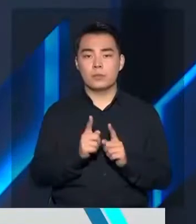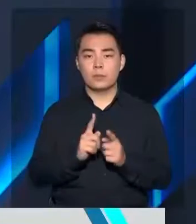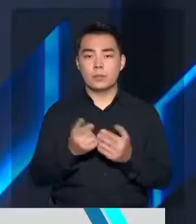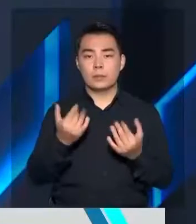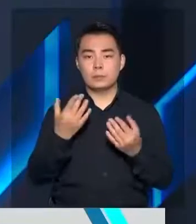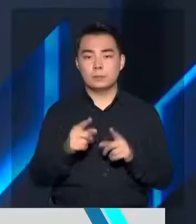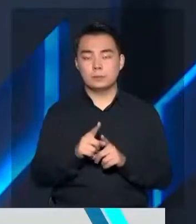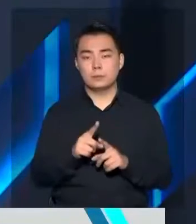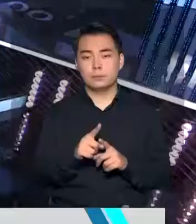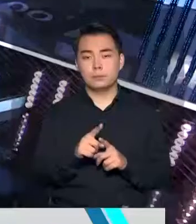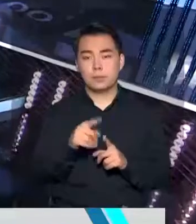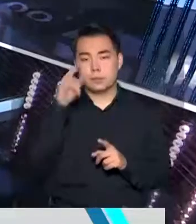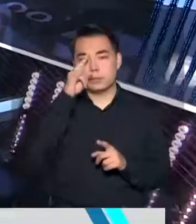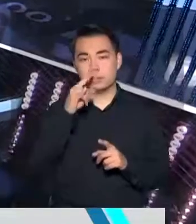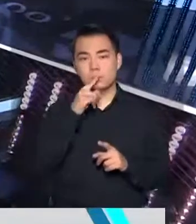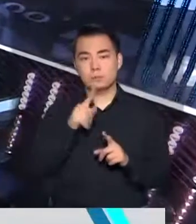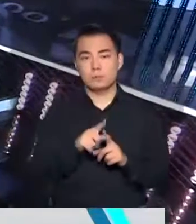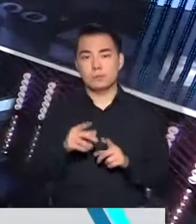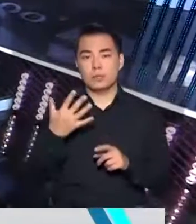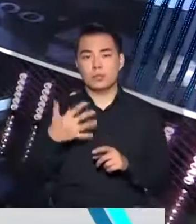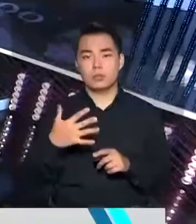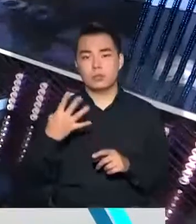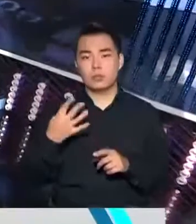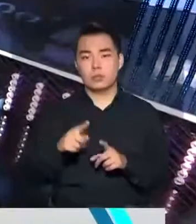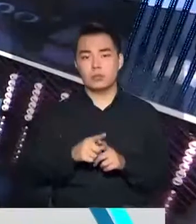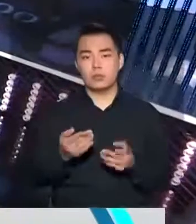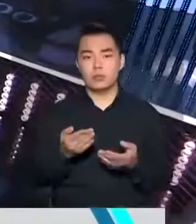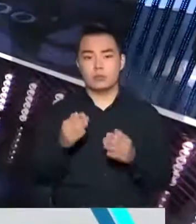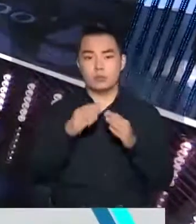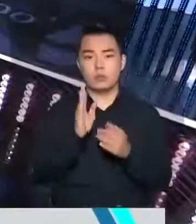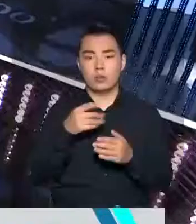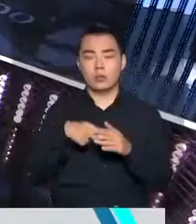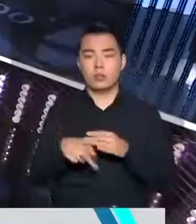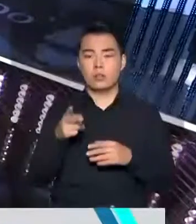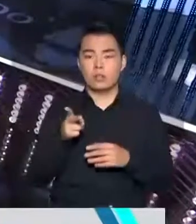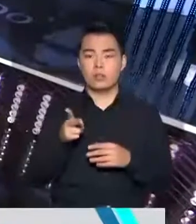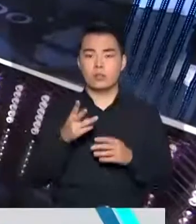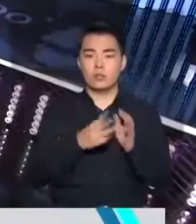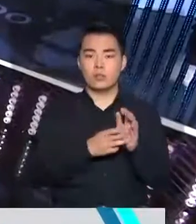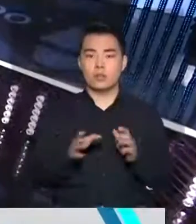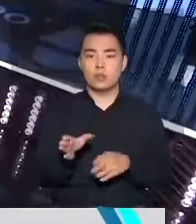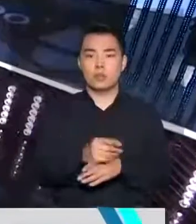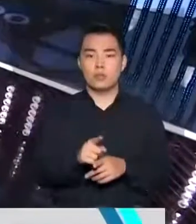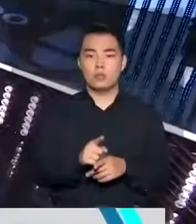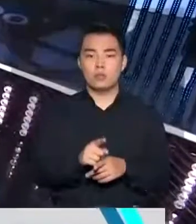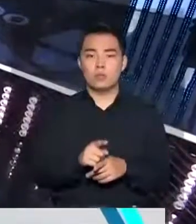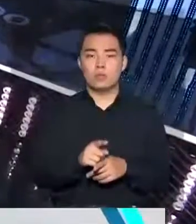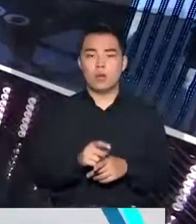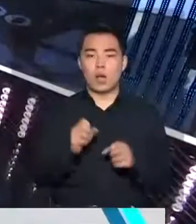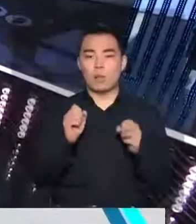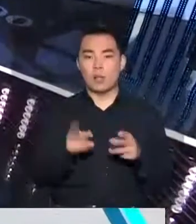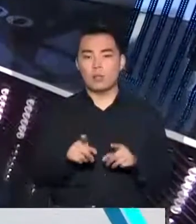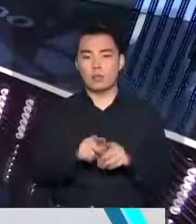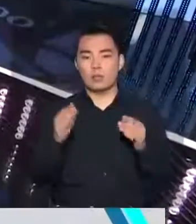таңда Қазақстанда тұрғын үй қоры 54 мыңнан асады. Соның ішінде 2800-дей апатты жағдайдағы тұрғын үйлер